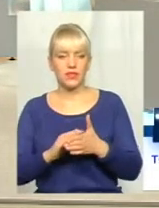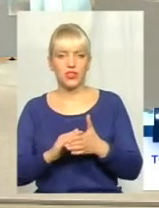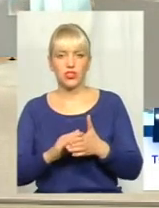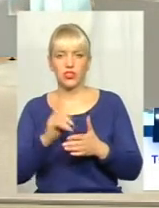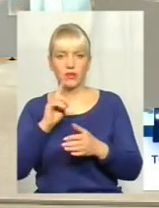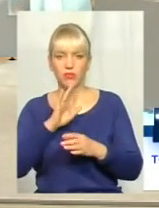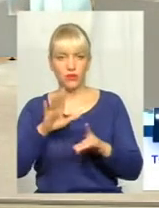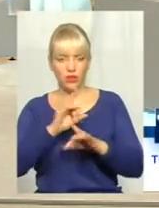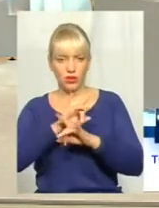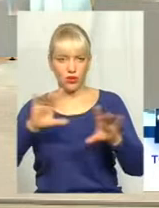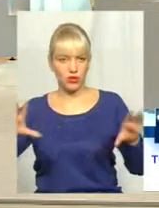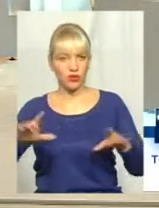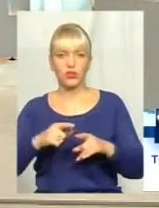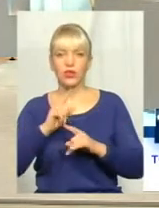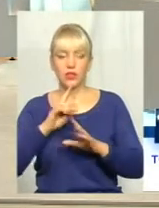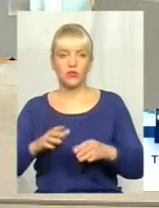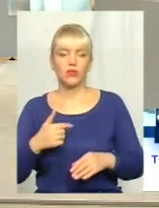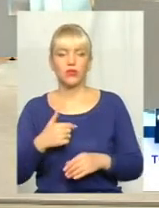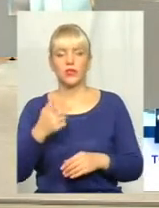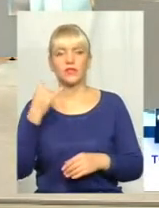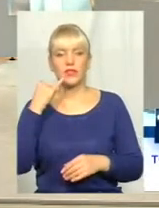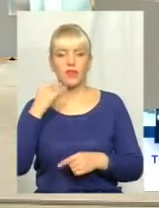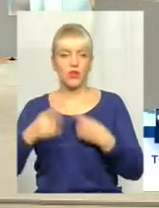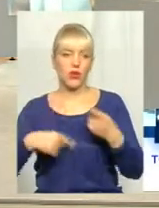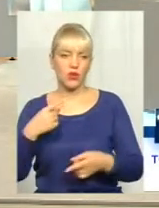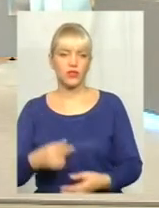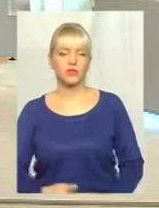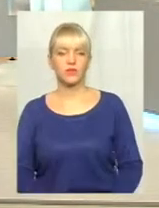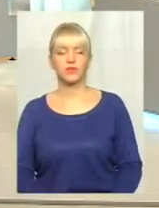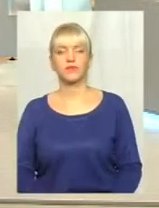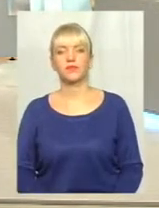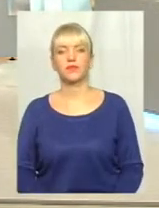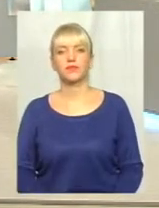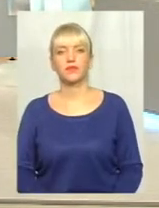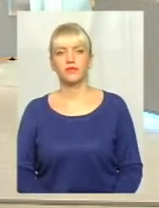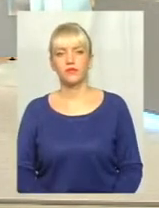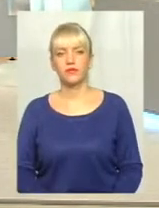знати. Зрозуміло, дякую вам. В нас є ще дзвінок, слухаємо вас. Говоріть, будь ласка.